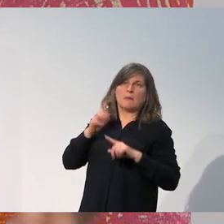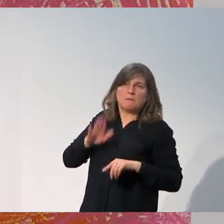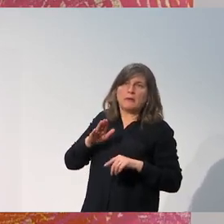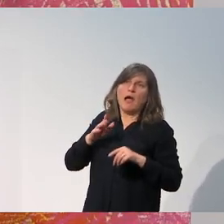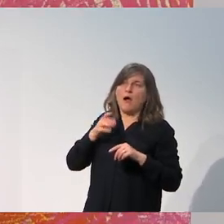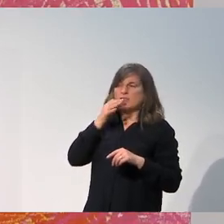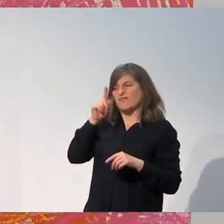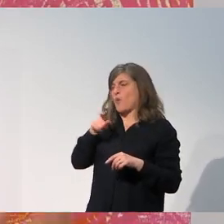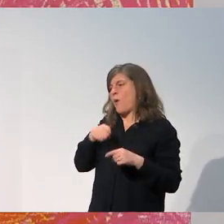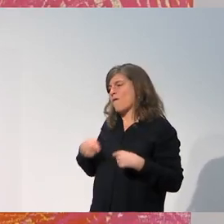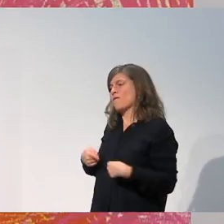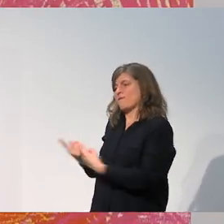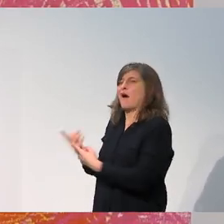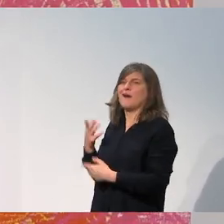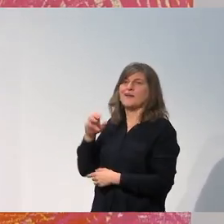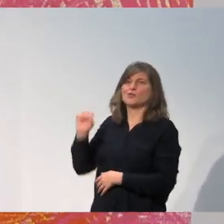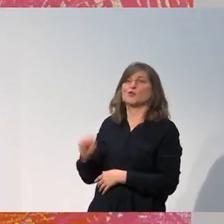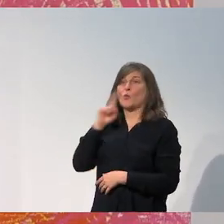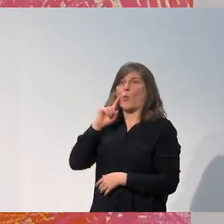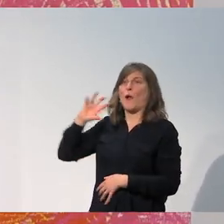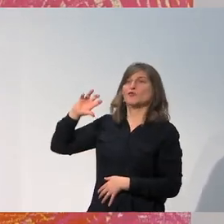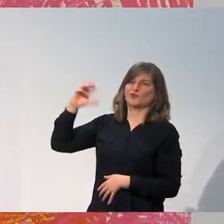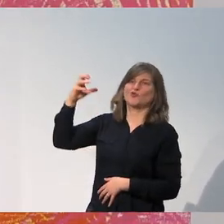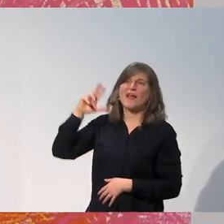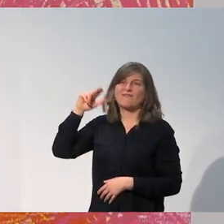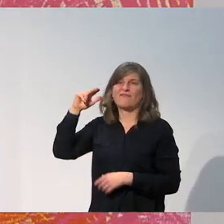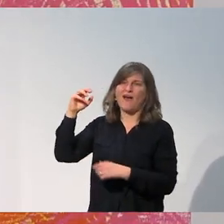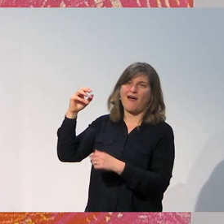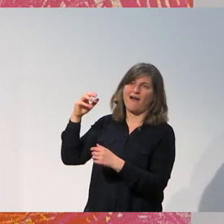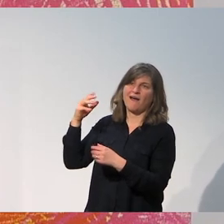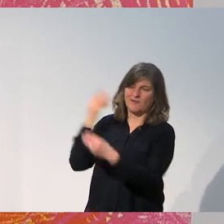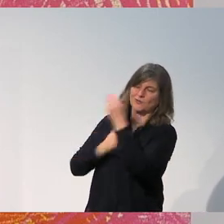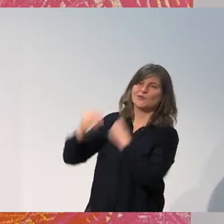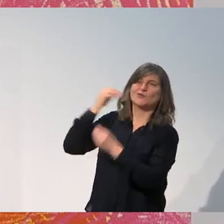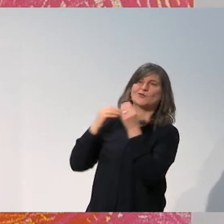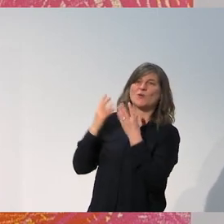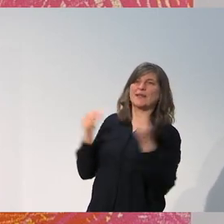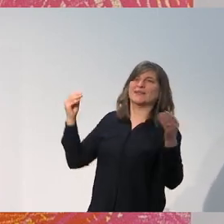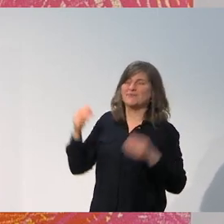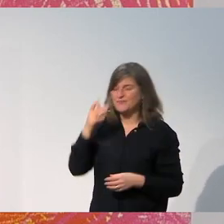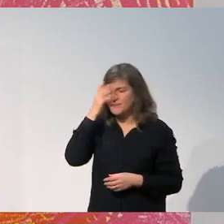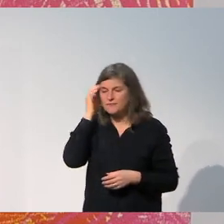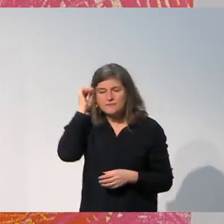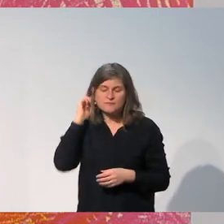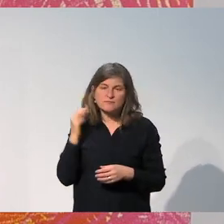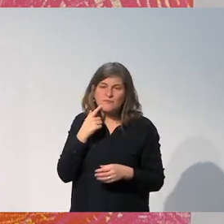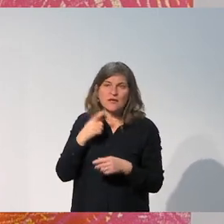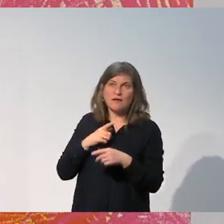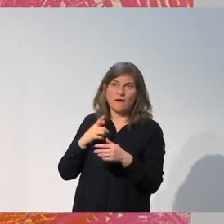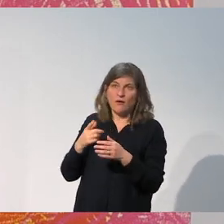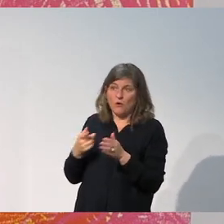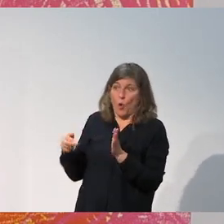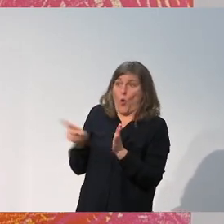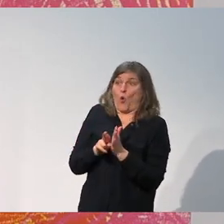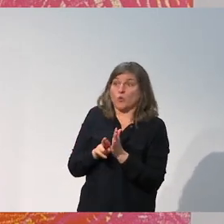vous dit que la lumière du soleil va vous guérir, etc. Donc on revient à des médecines qui en fait,